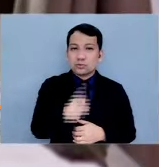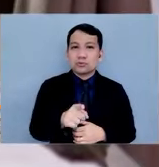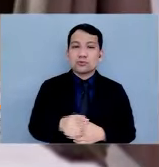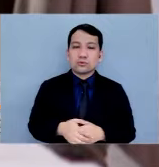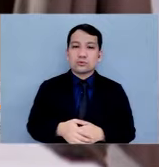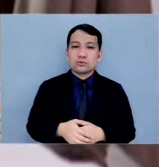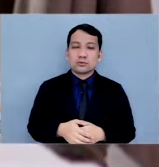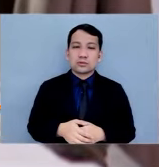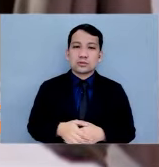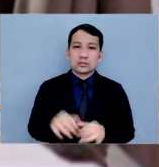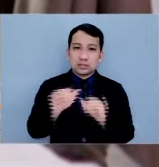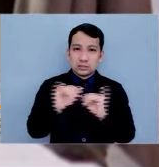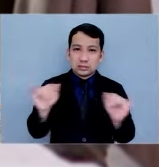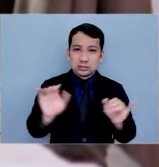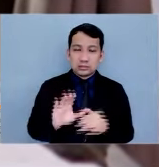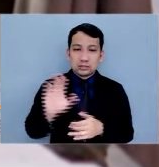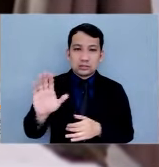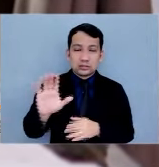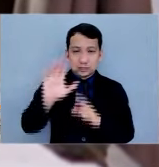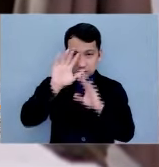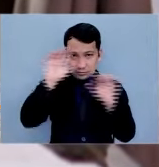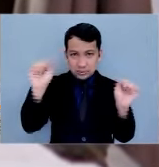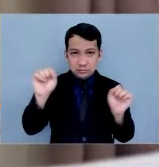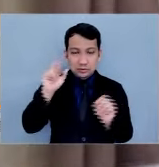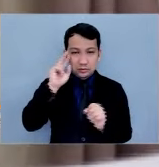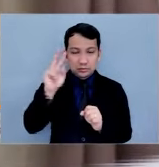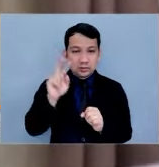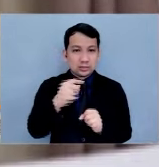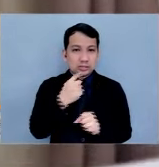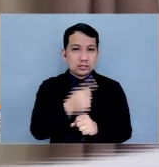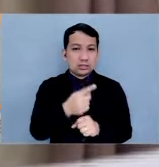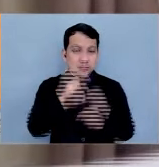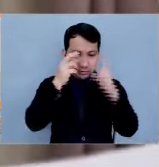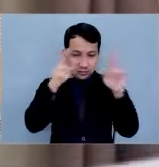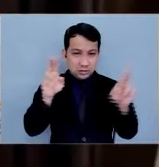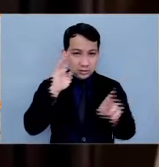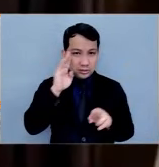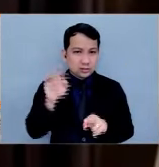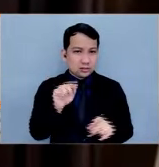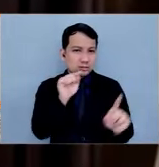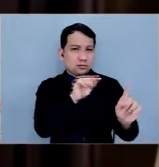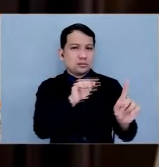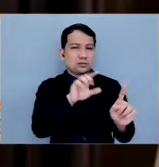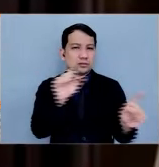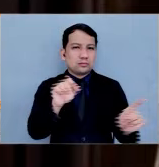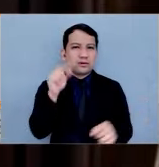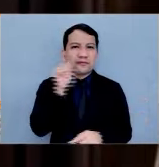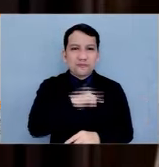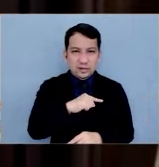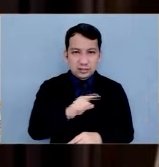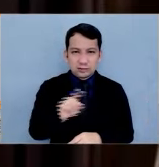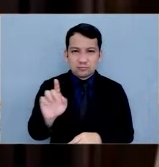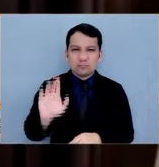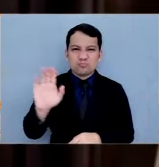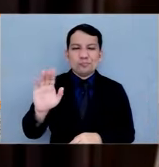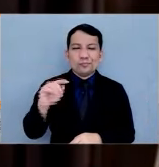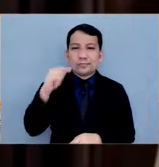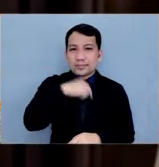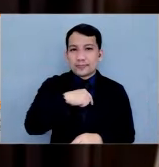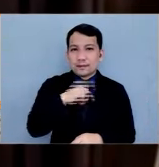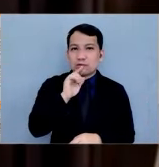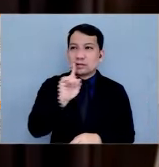Pati ang mismong Pangulo hindi rin pinatawad ni Mayor Baste. Tinawag pa niyang scammer si PBBM dahil sa mga pangakong